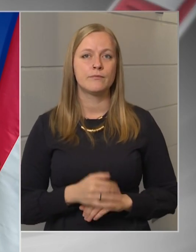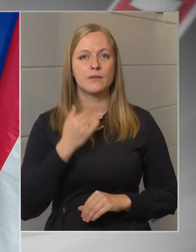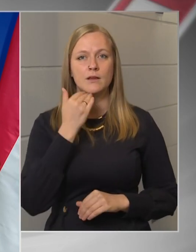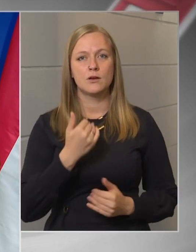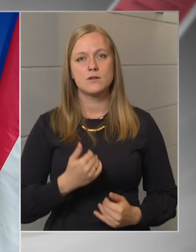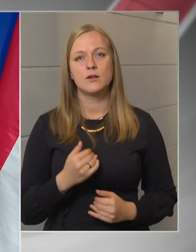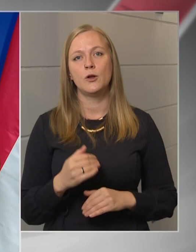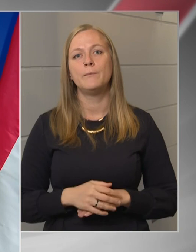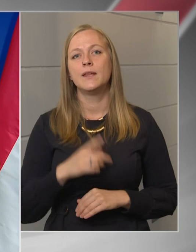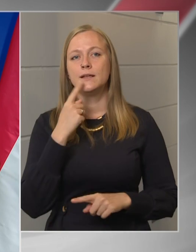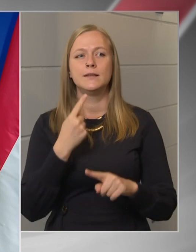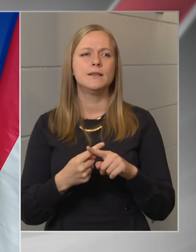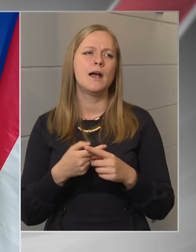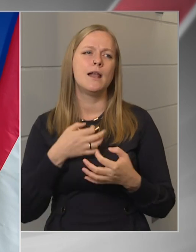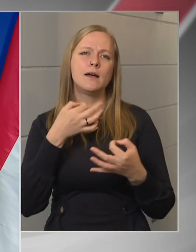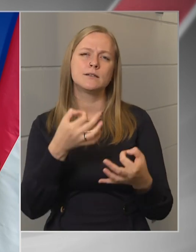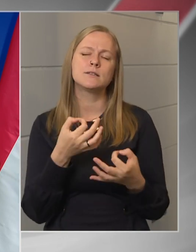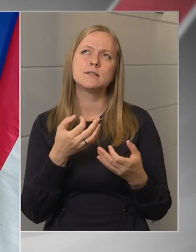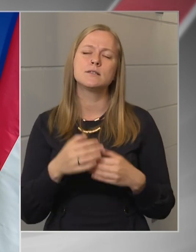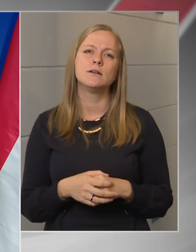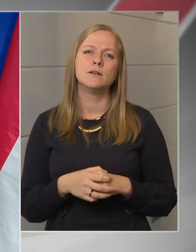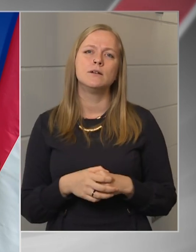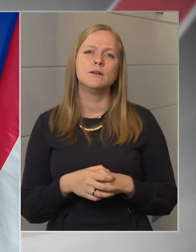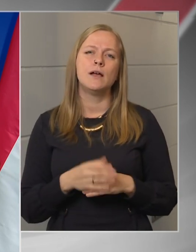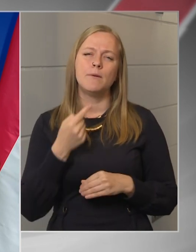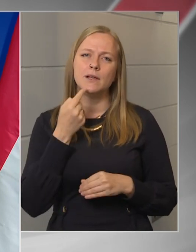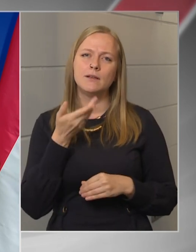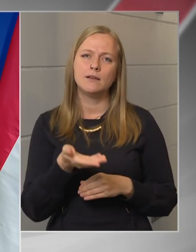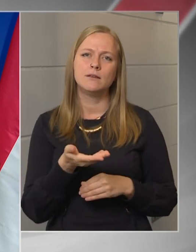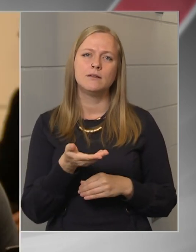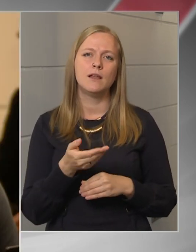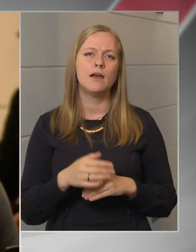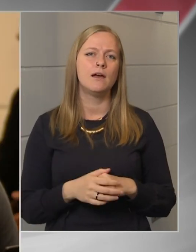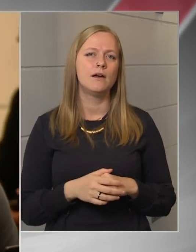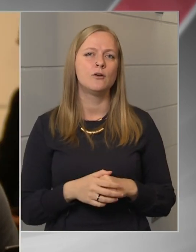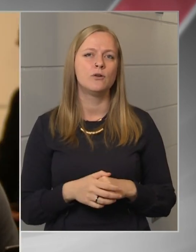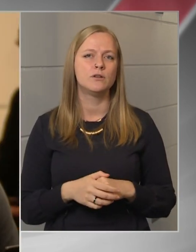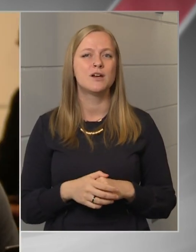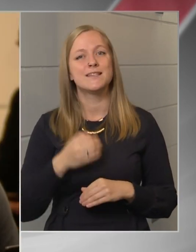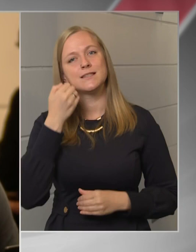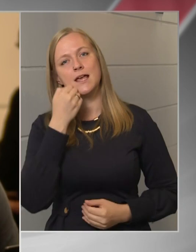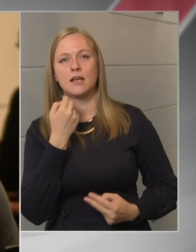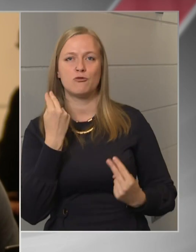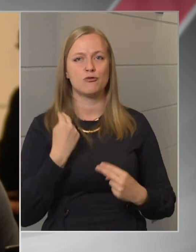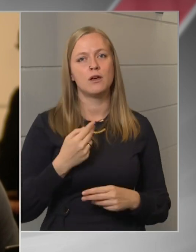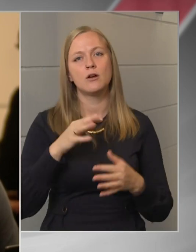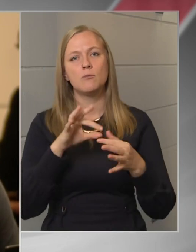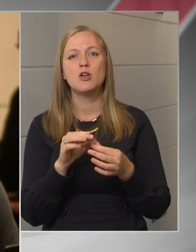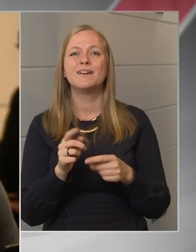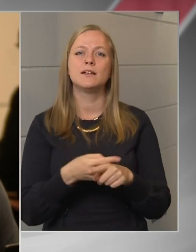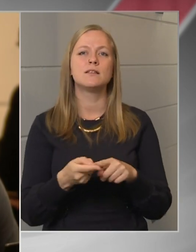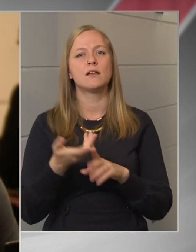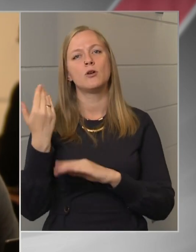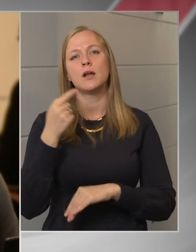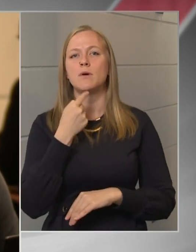Köszönöm, Nyilas Gergely Telex. Ez említette a kisebb, jó nagyobb szerénység kapcsán, hogy őn kritizálták azért, amikor ebben azt